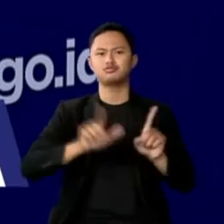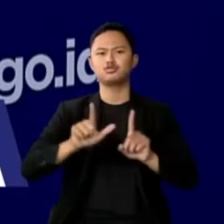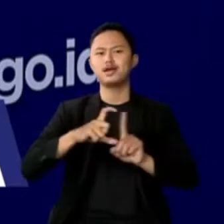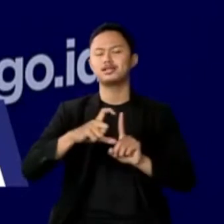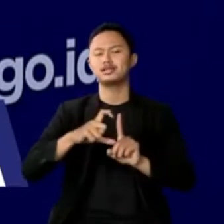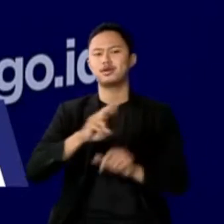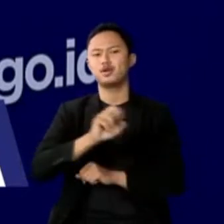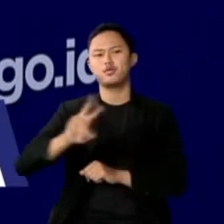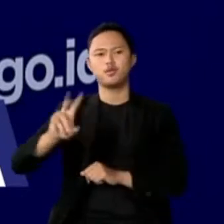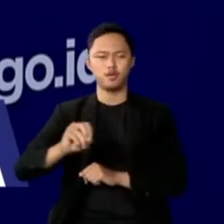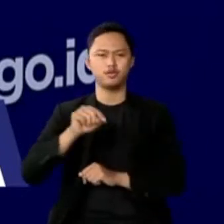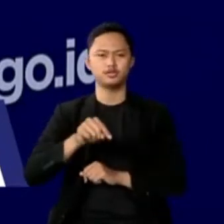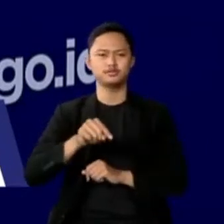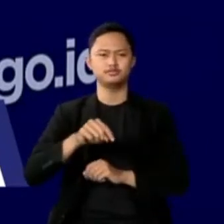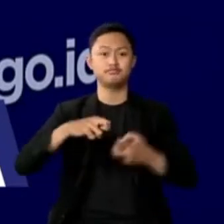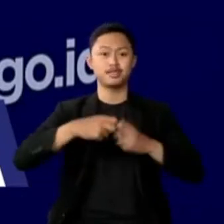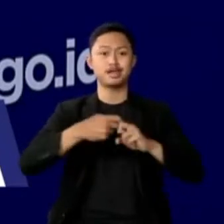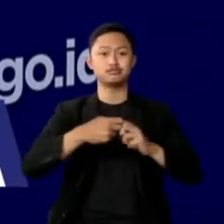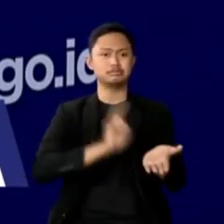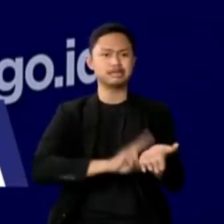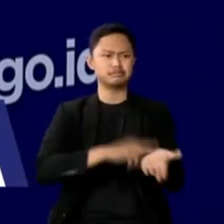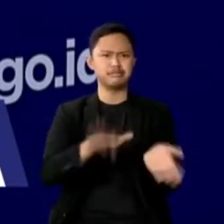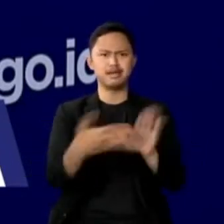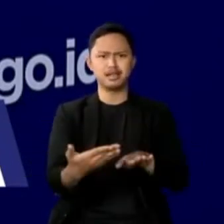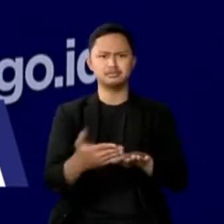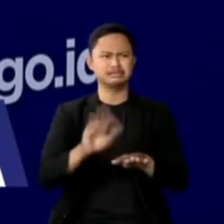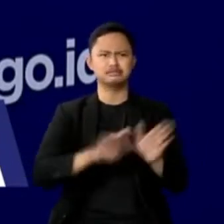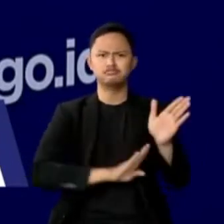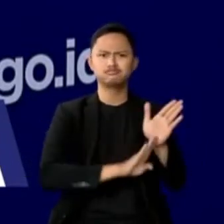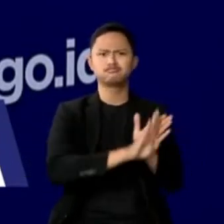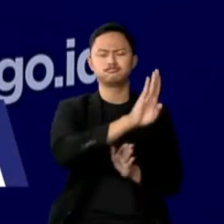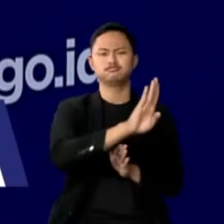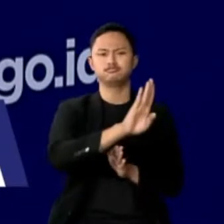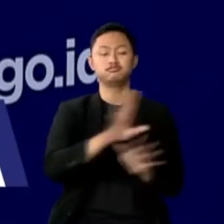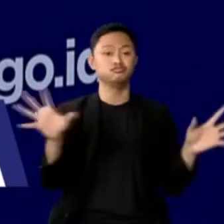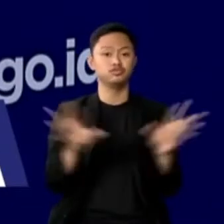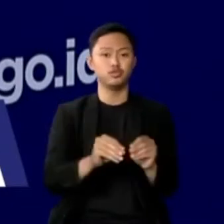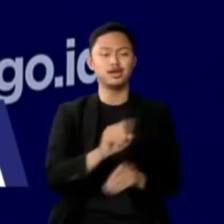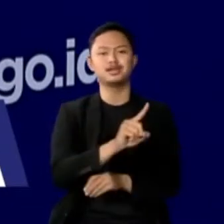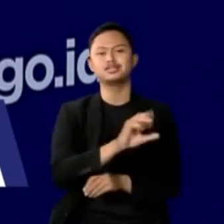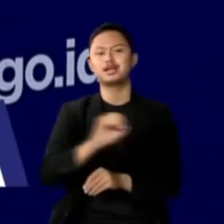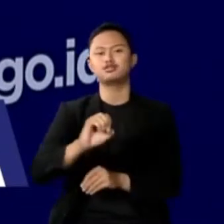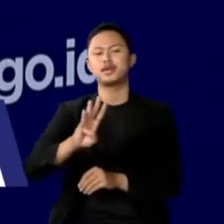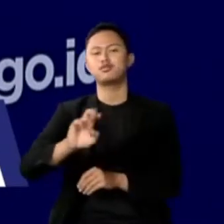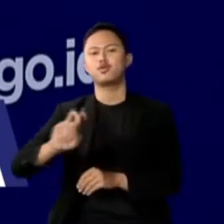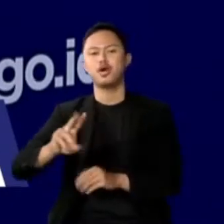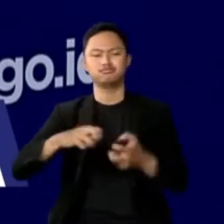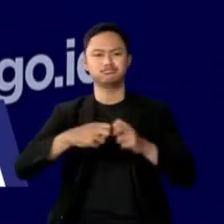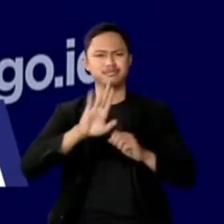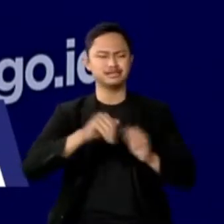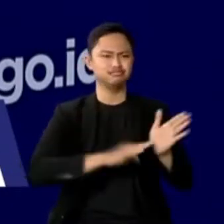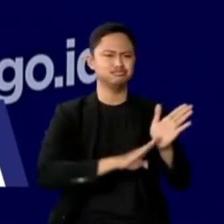17 Desember 2020 kasus pasien meninggal harian juga masih bertambah yaitu sebanyak 142 kasus